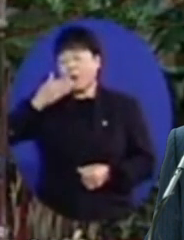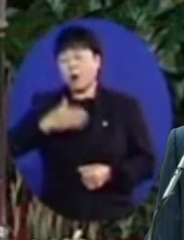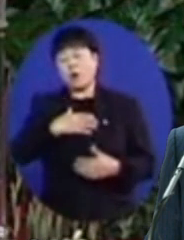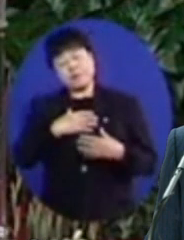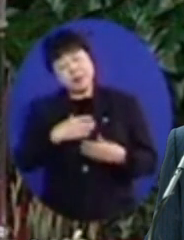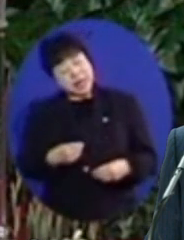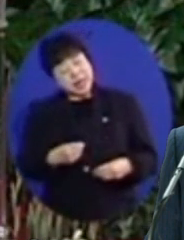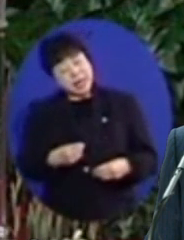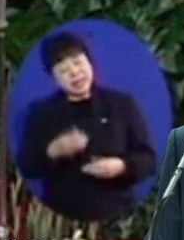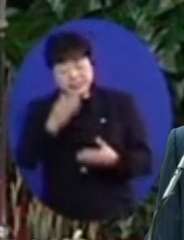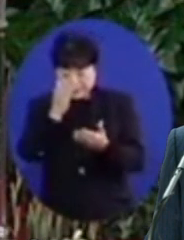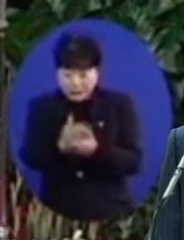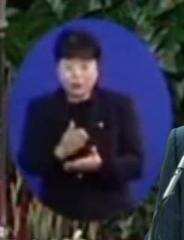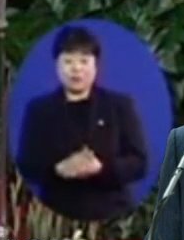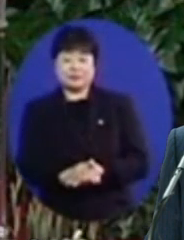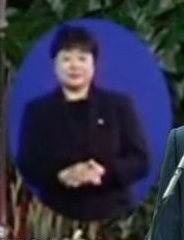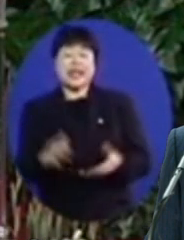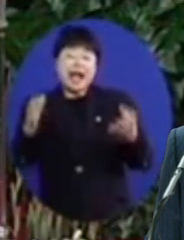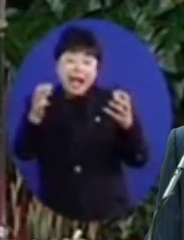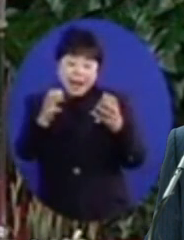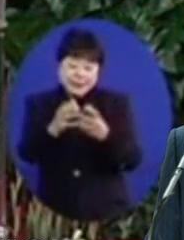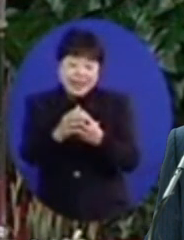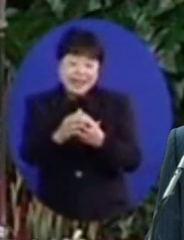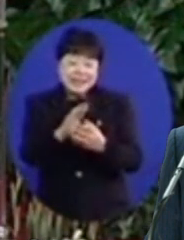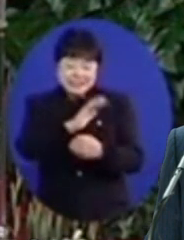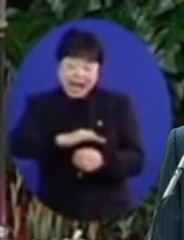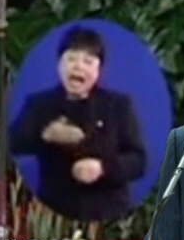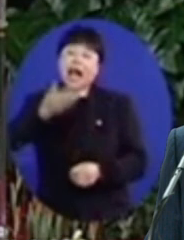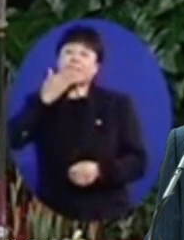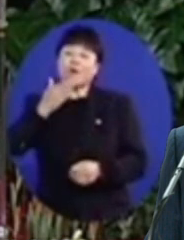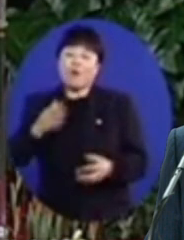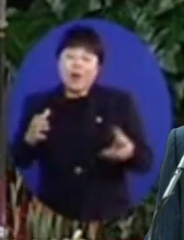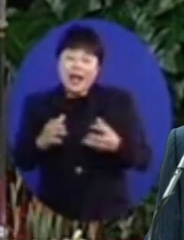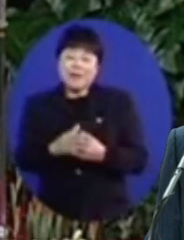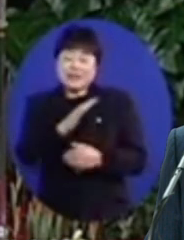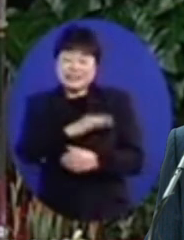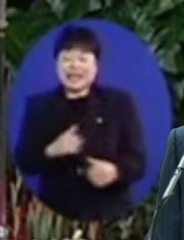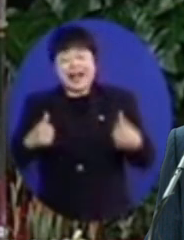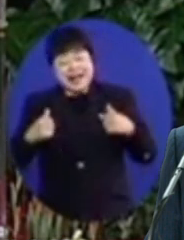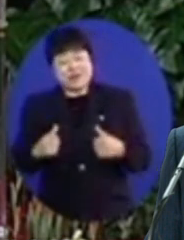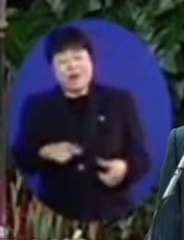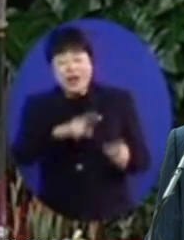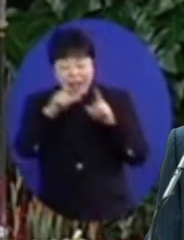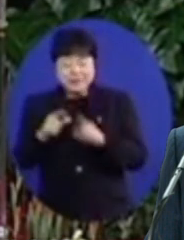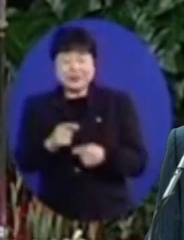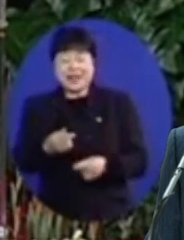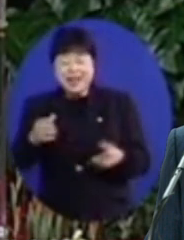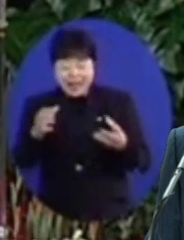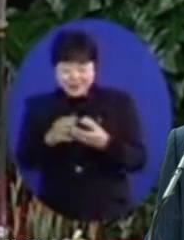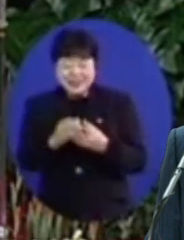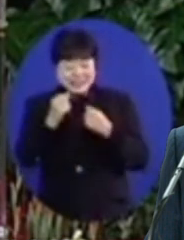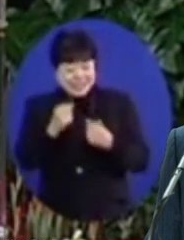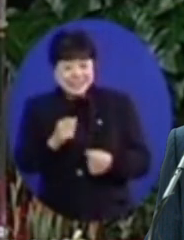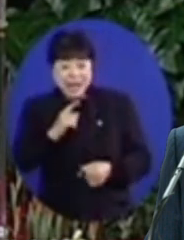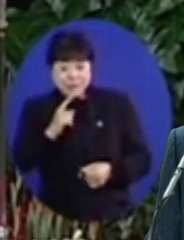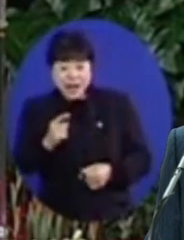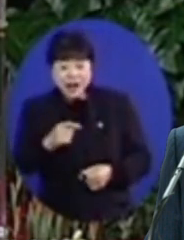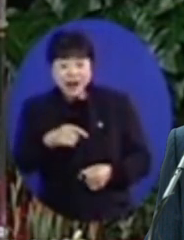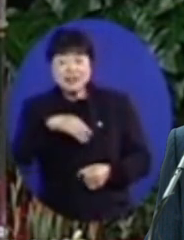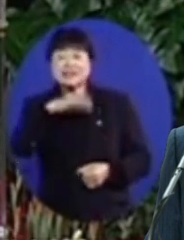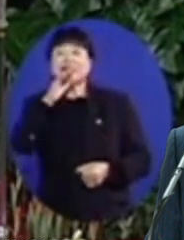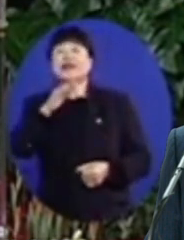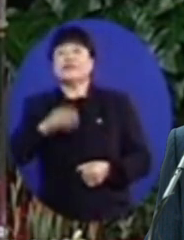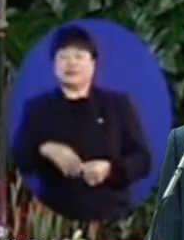평안하다 그러지 말고 함께 잘 먹고 함께 잘 있고 함께 잘 살자 제가 나이를 먹고 보니까